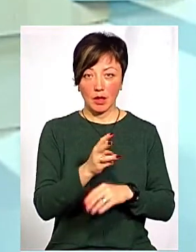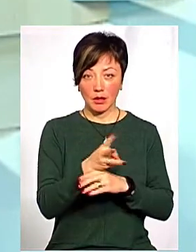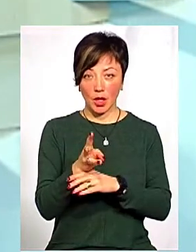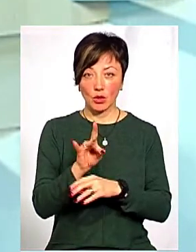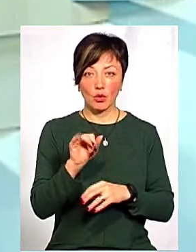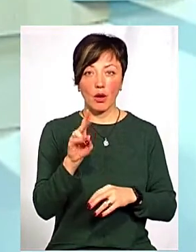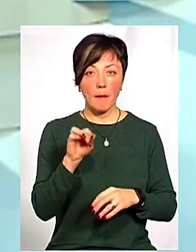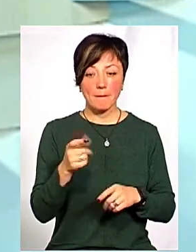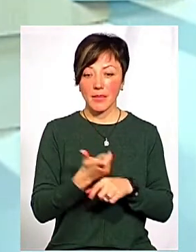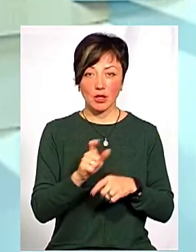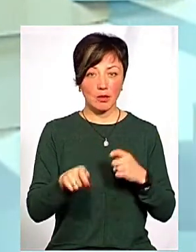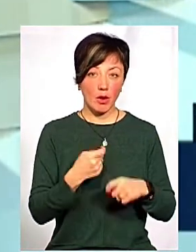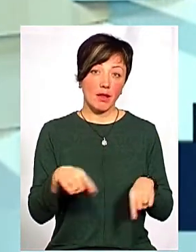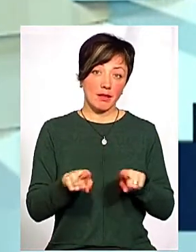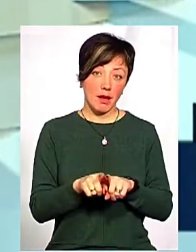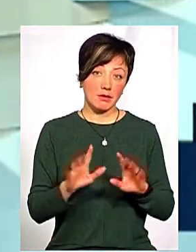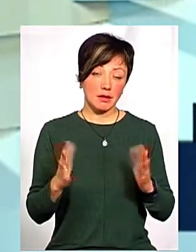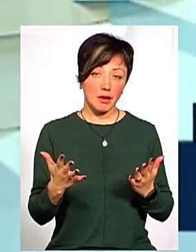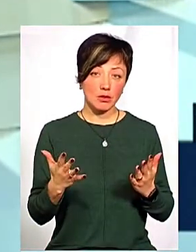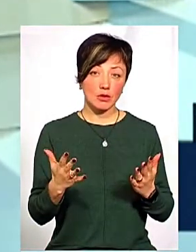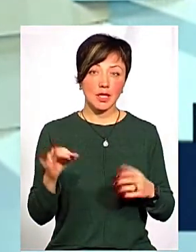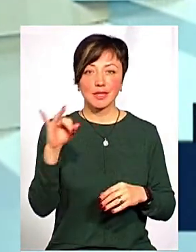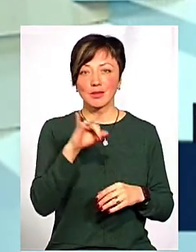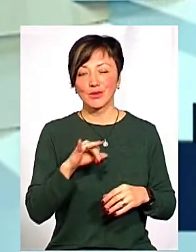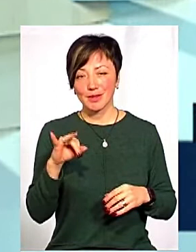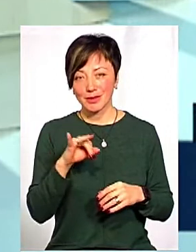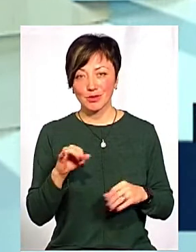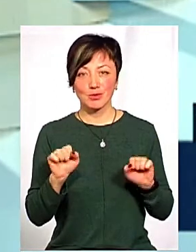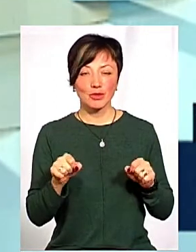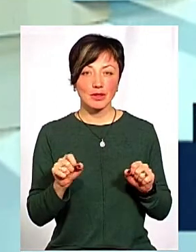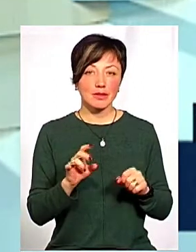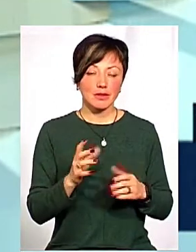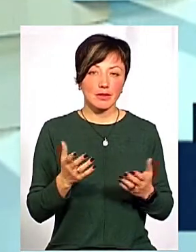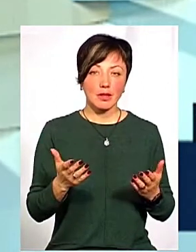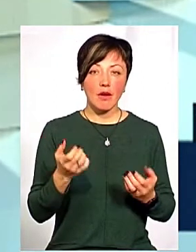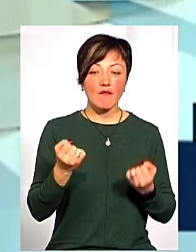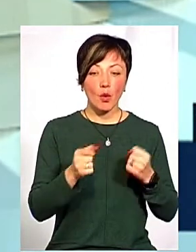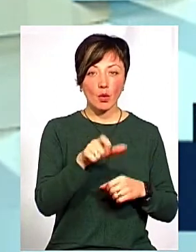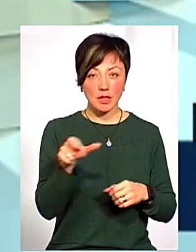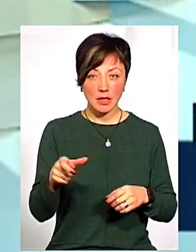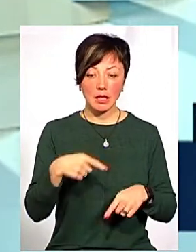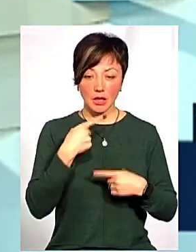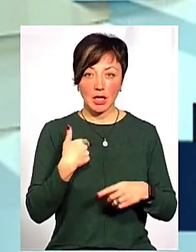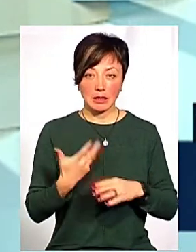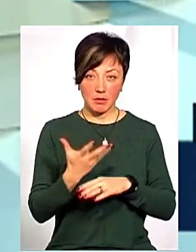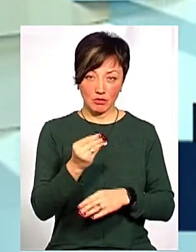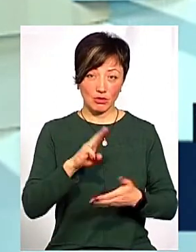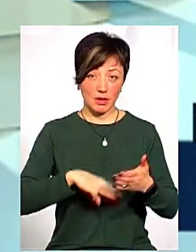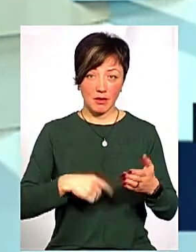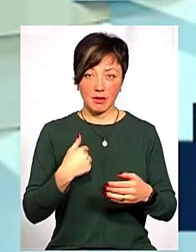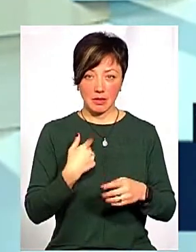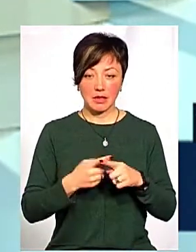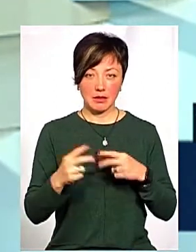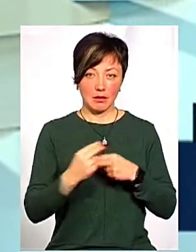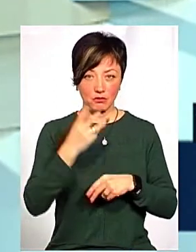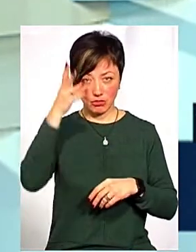не порушують. Ну, так вже склалося, можливо, якось історично, можливо, ні. Ну, водії дійсно кажуть, от я заплатив один раз штраф, і